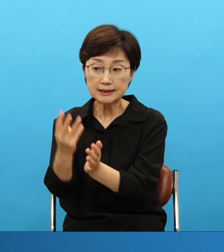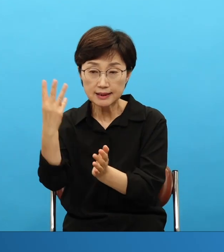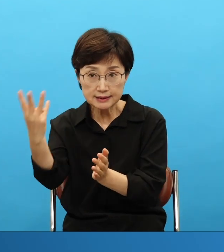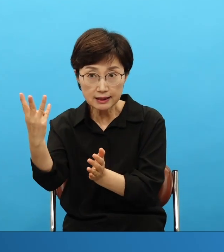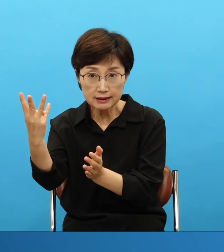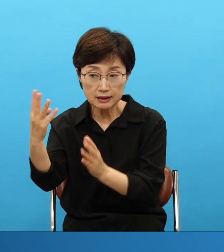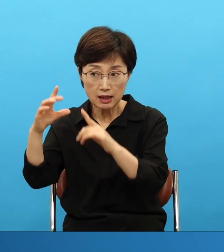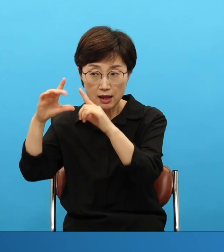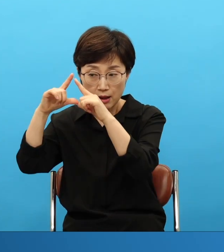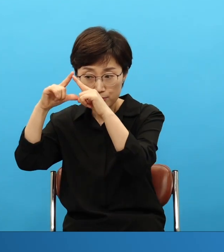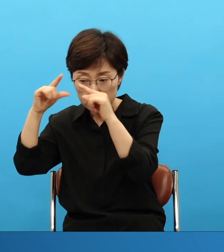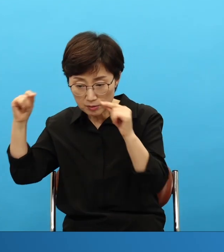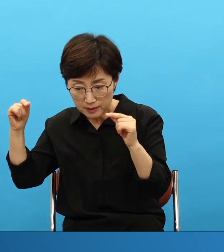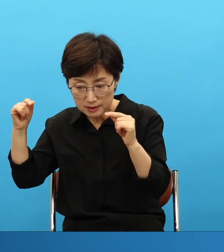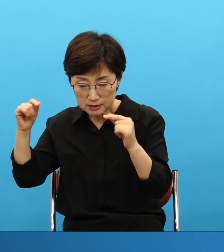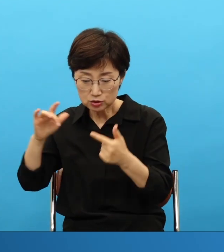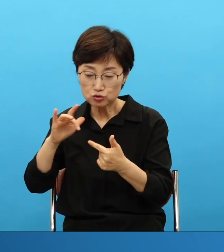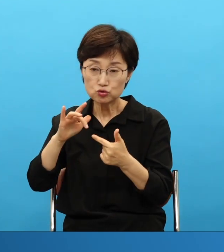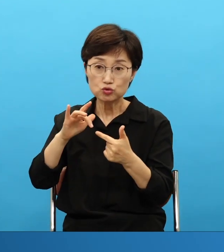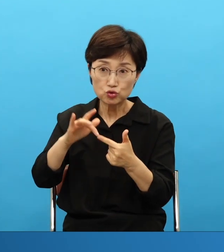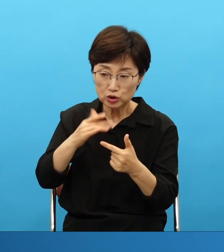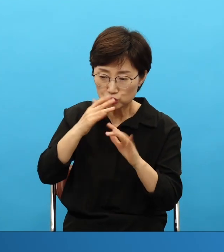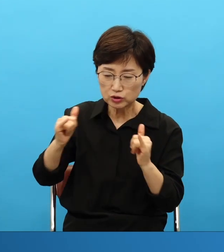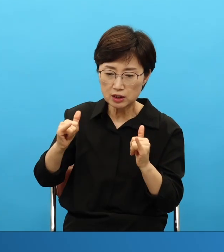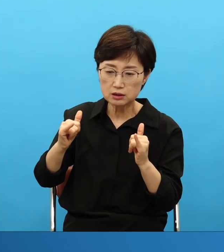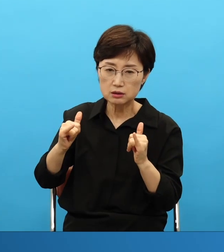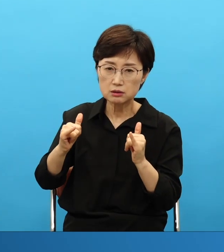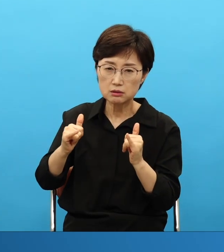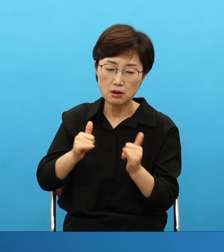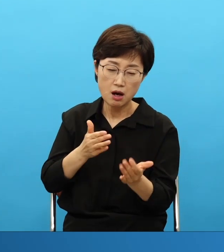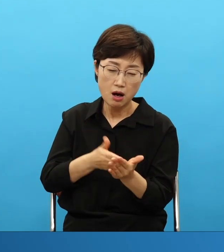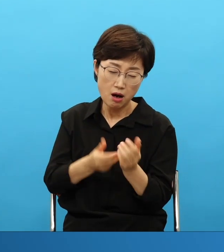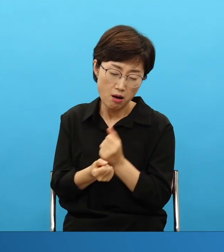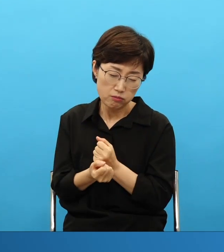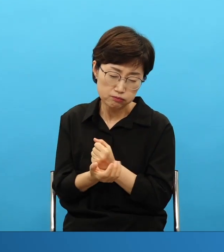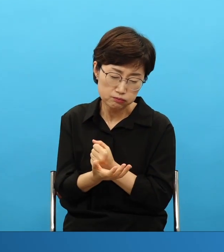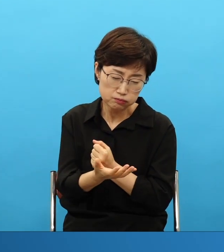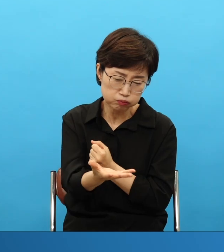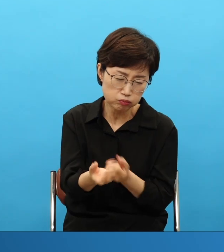우리 한국의 부한 사람도 계속